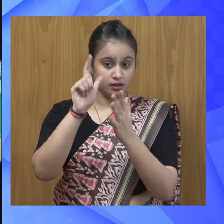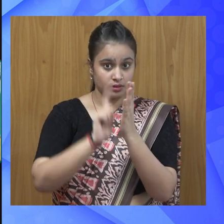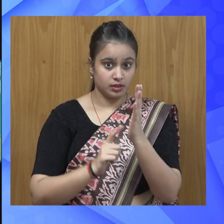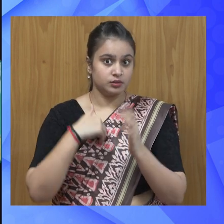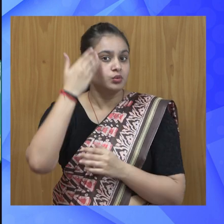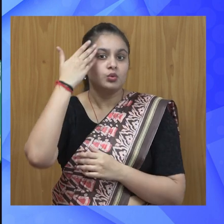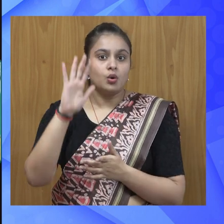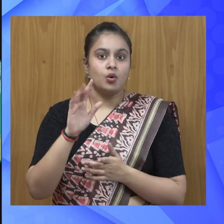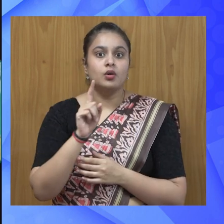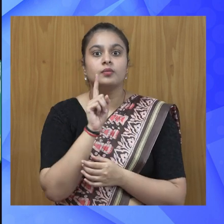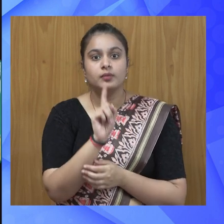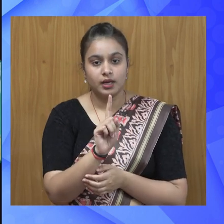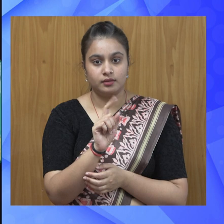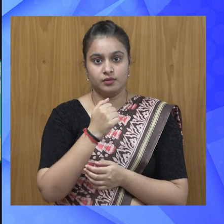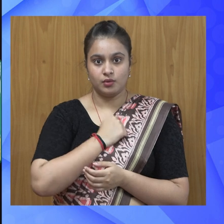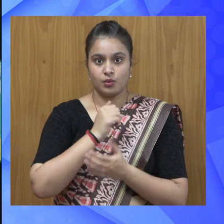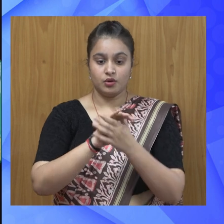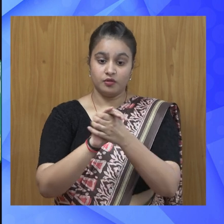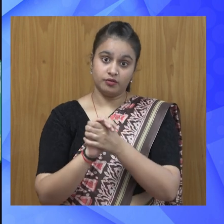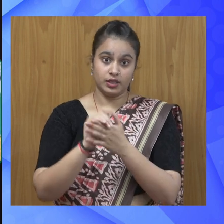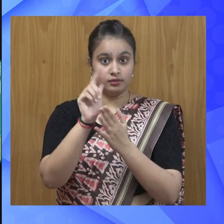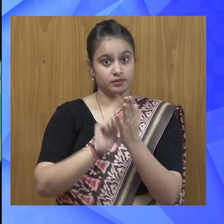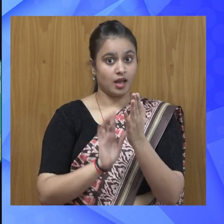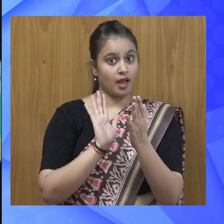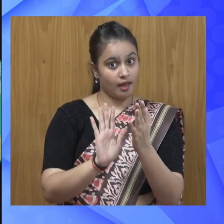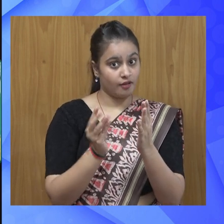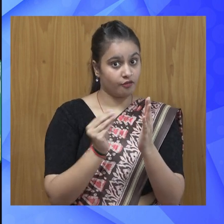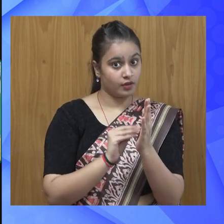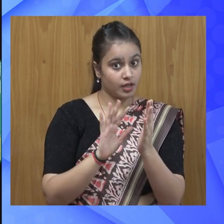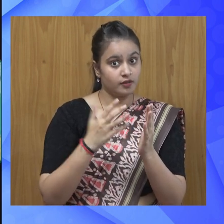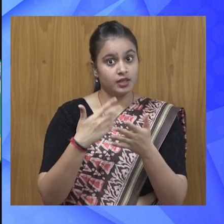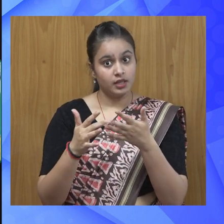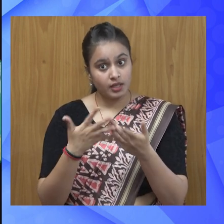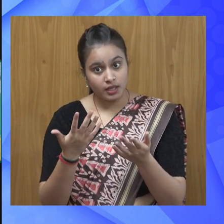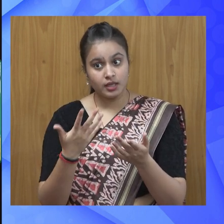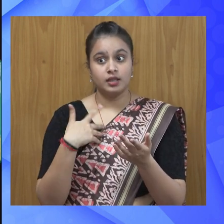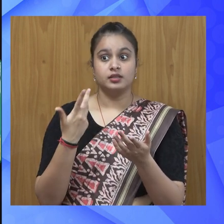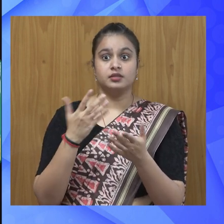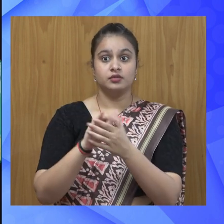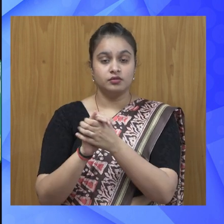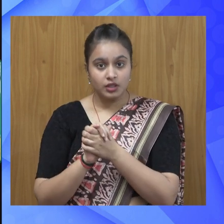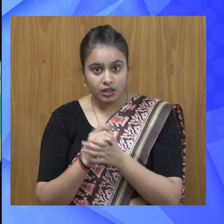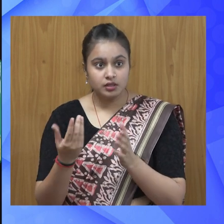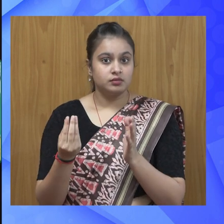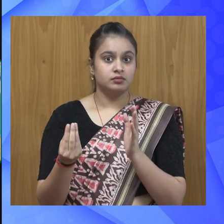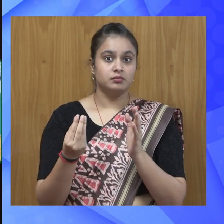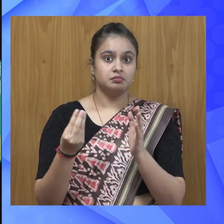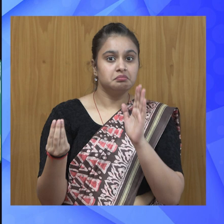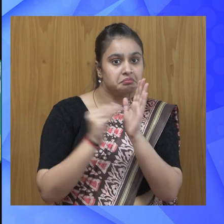जानते होंगे लेकिन आपके फ्रेंड लिस्ट में मौजूद होंगे जो आपकी किसी भी पोस्ट पे थ्रेटनिंग मैसेजेस पोस्ट करते